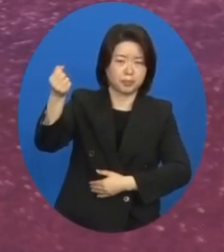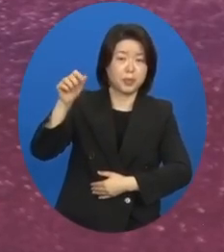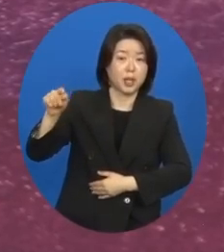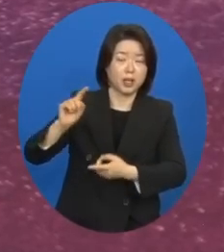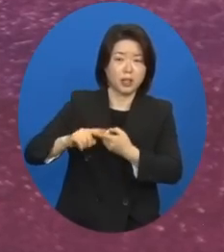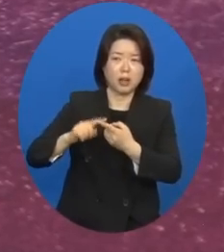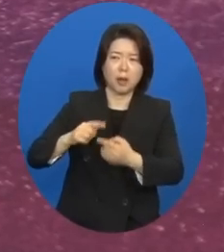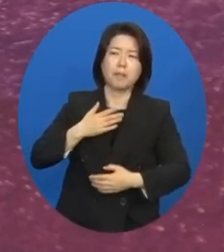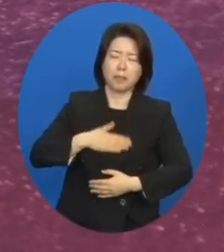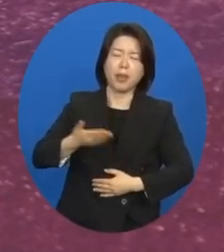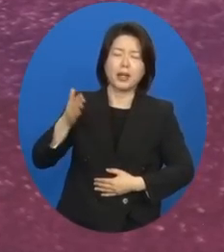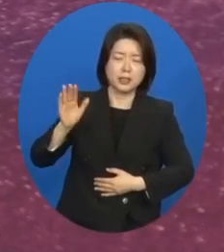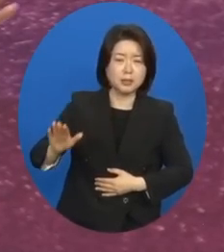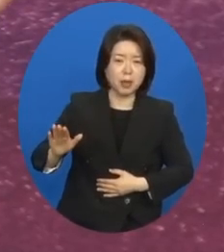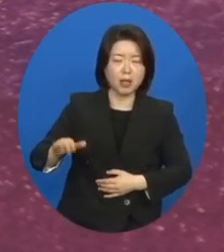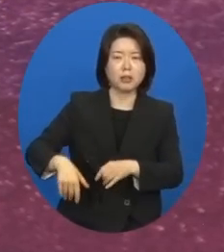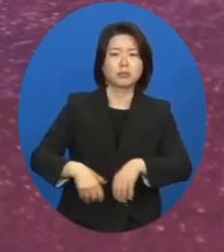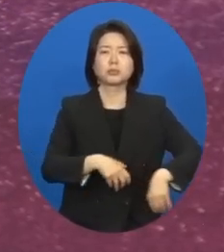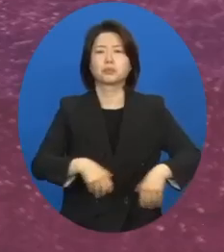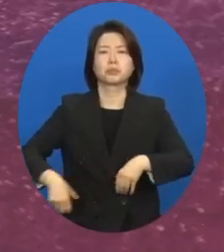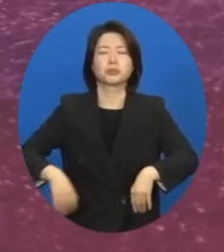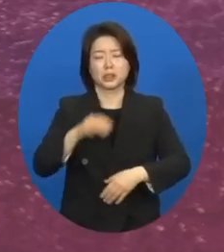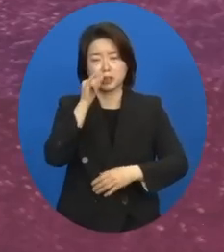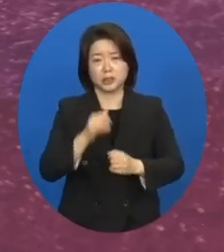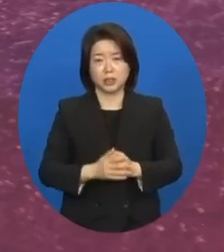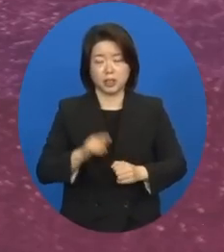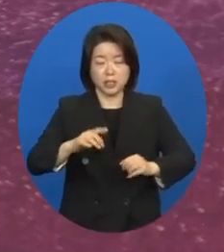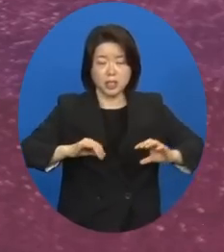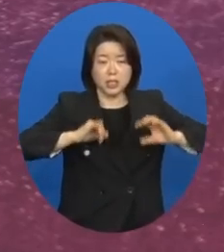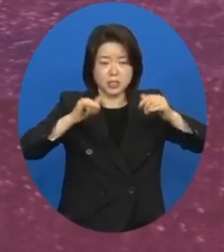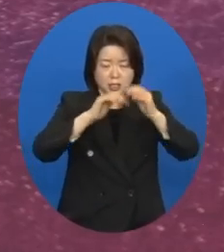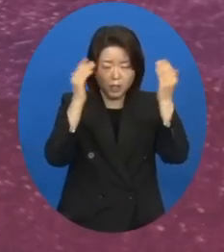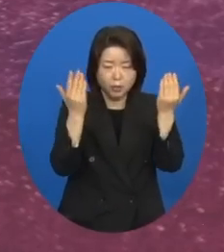있으면서도 이 세상의 모든